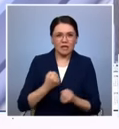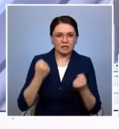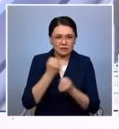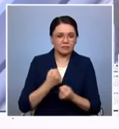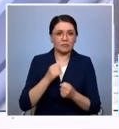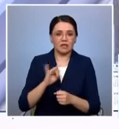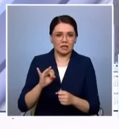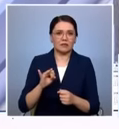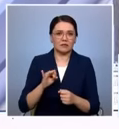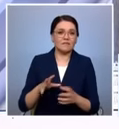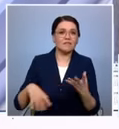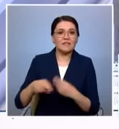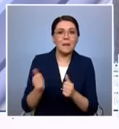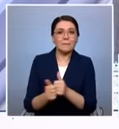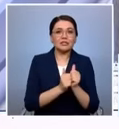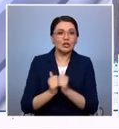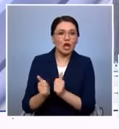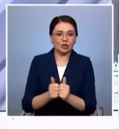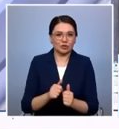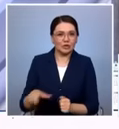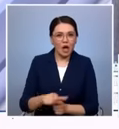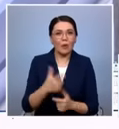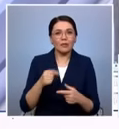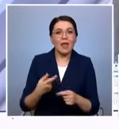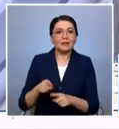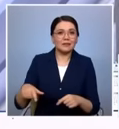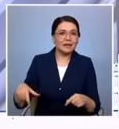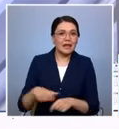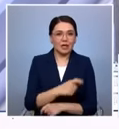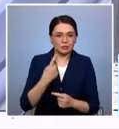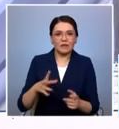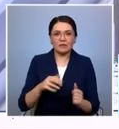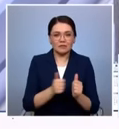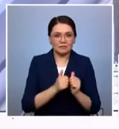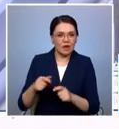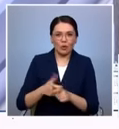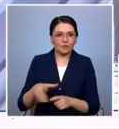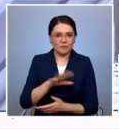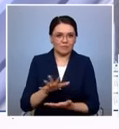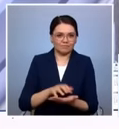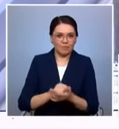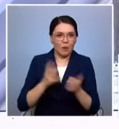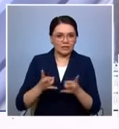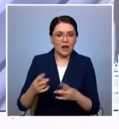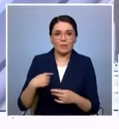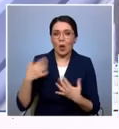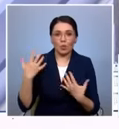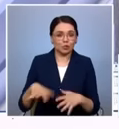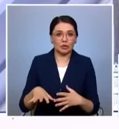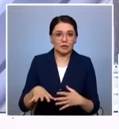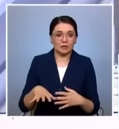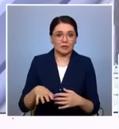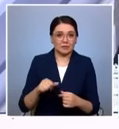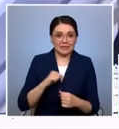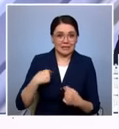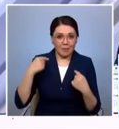построить депозитарий артефактов городища, и что он, Хабиров, эту идею, безусловно, поддерживает. Ну, осталось только найти